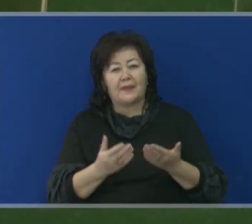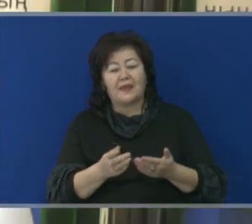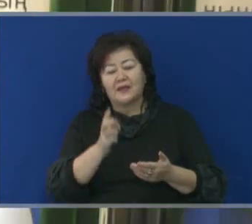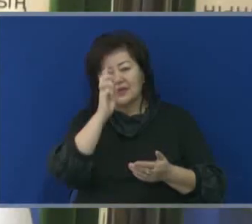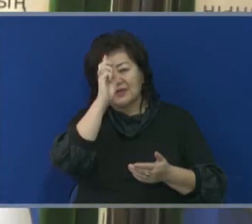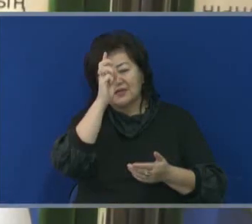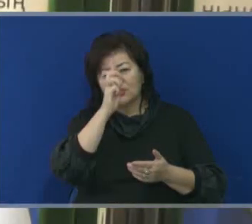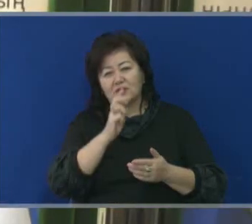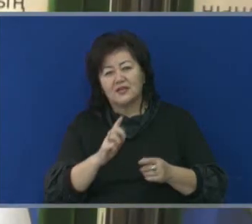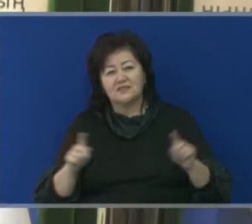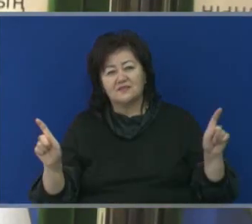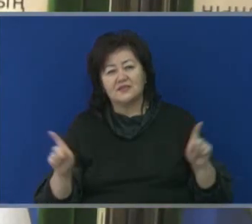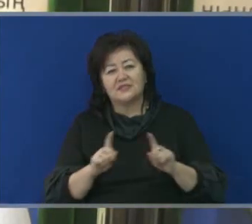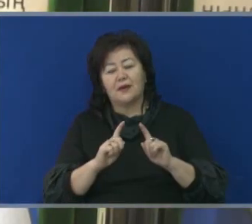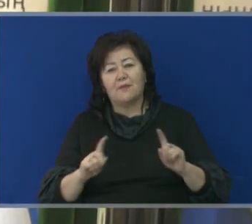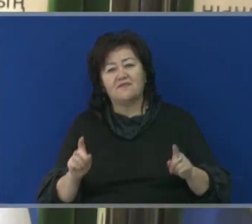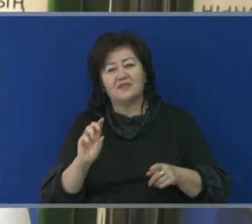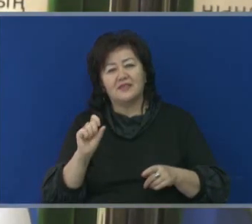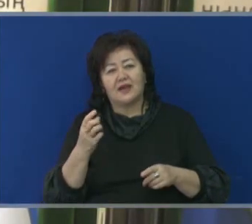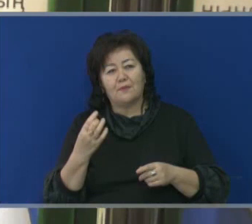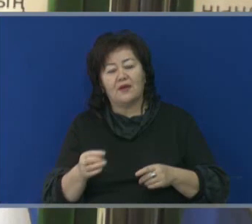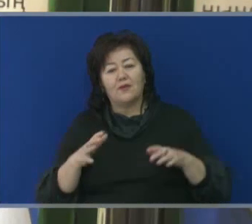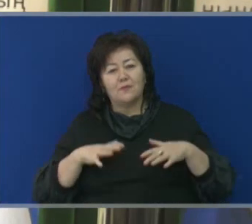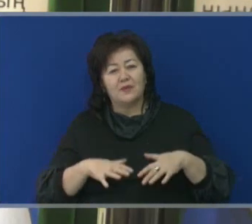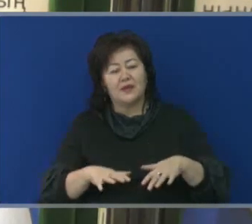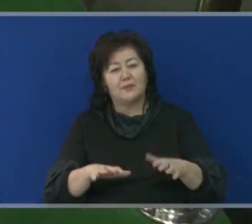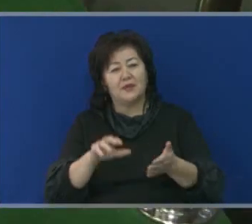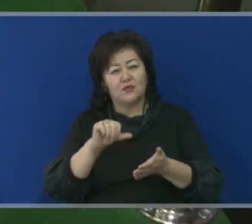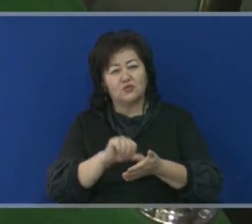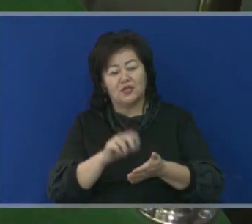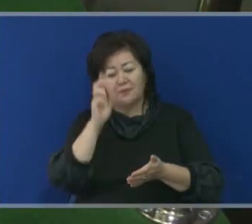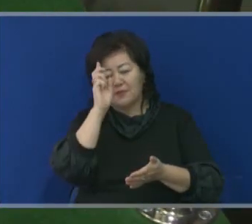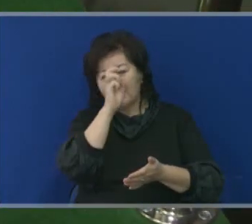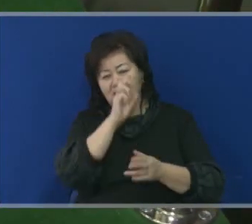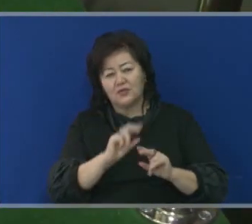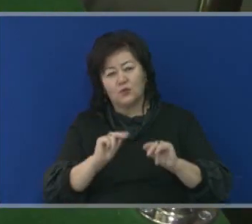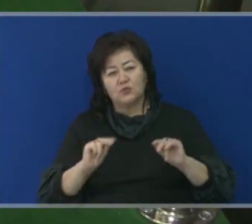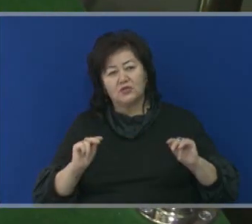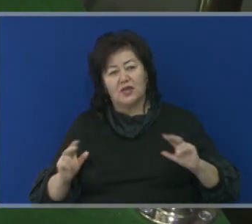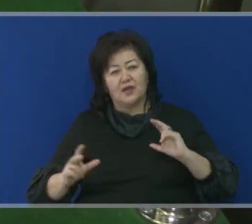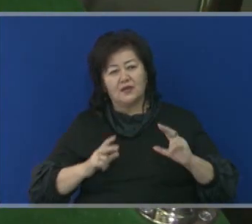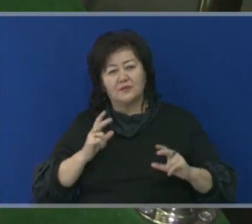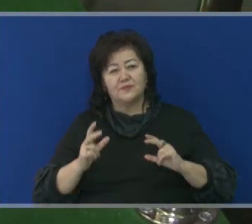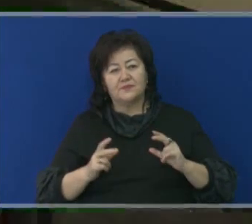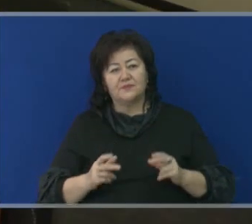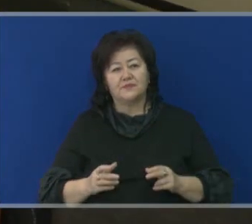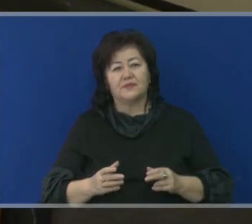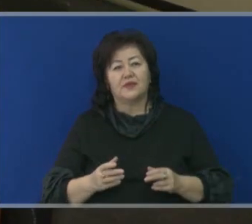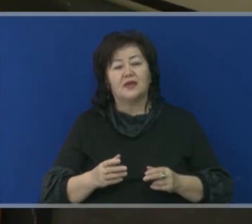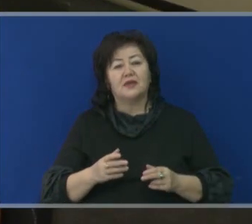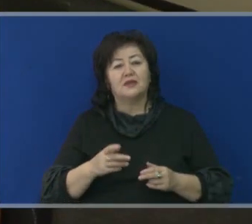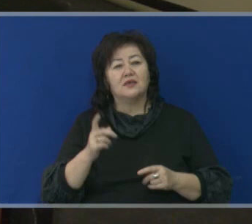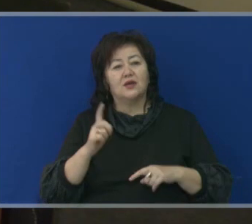Государственного музея-заповедника Абая. В мероприятии приняли участие библиотекари, учителя, студенты, представители интеллигенции, потомки